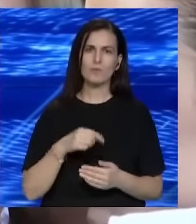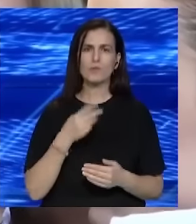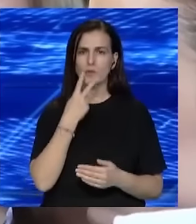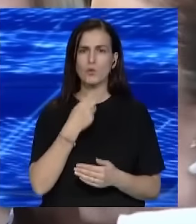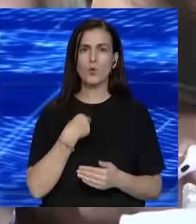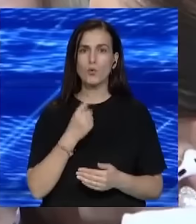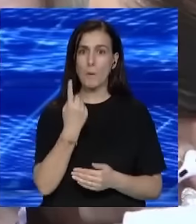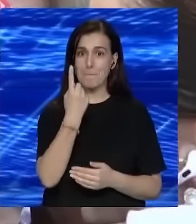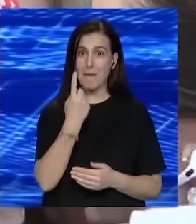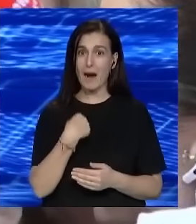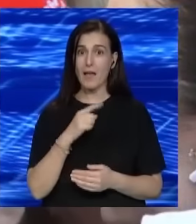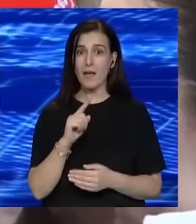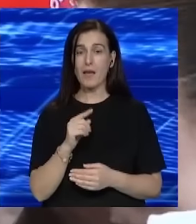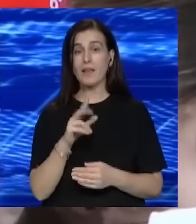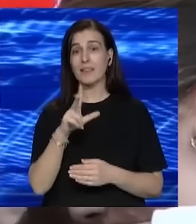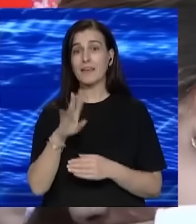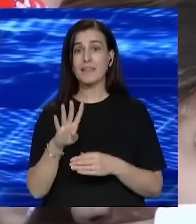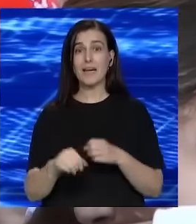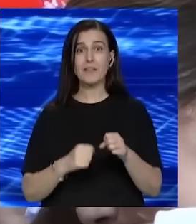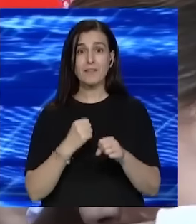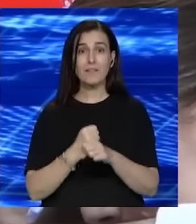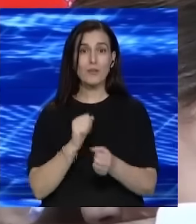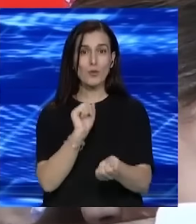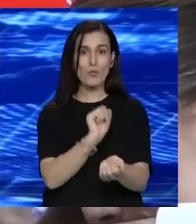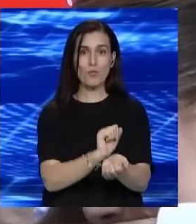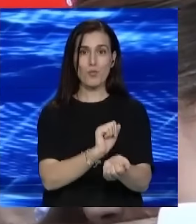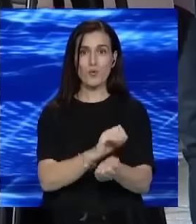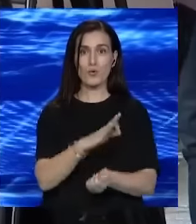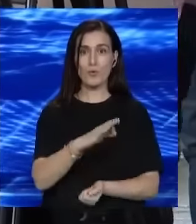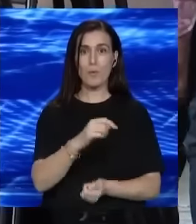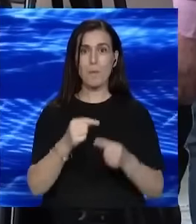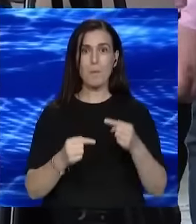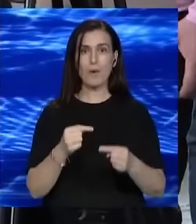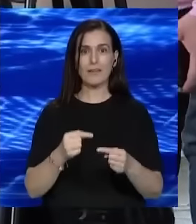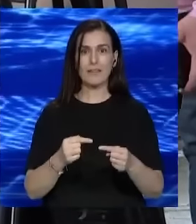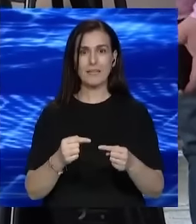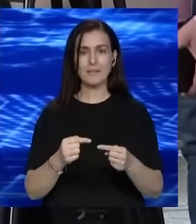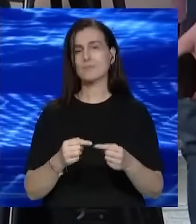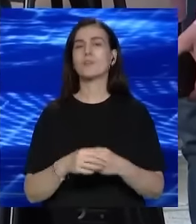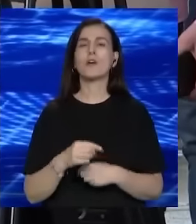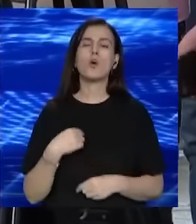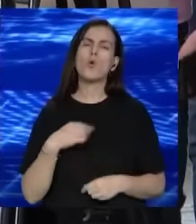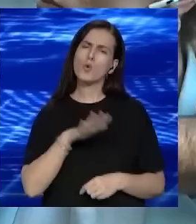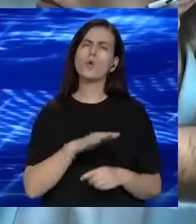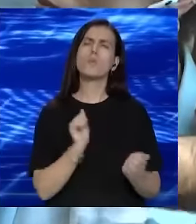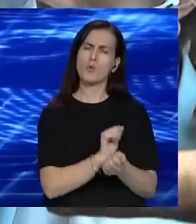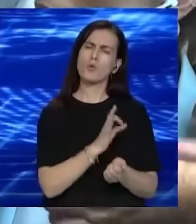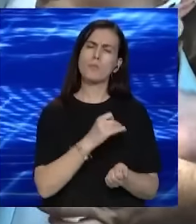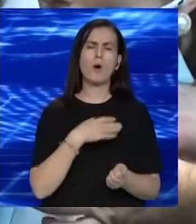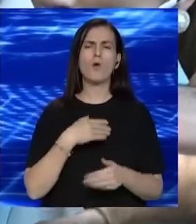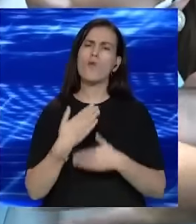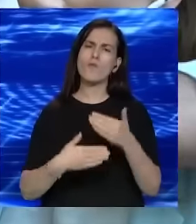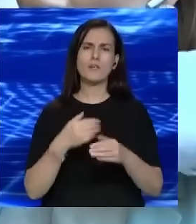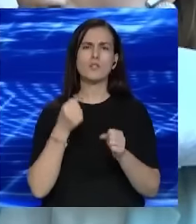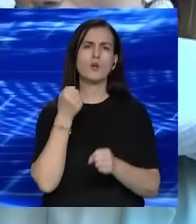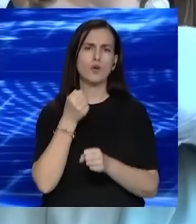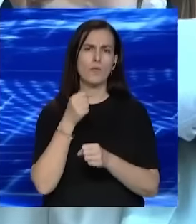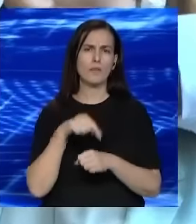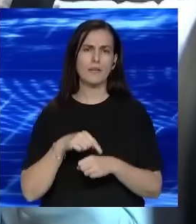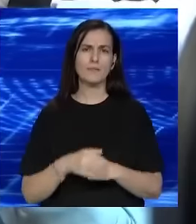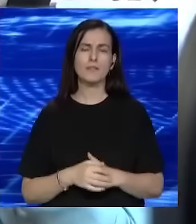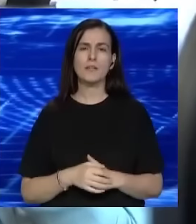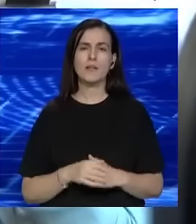jashtëzakonshme, jam i dënuar i parë politik mbas 34 vitesh, do ta bëj nga burgu. Saljani paralajmëroi se edhe duke qenë në qeli do të përgjigjet të gjitha